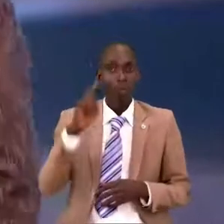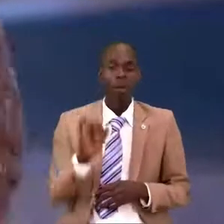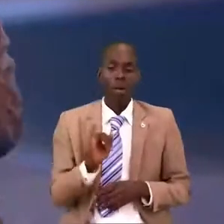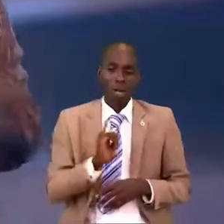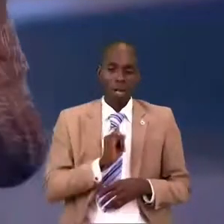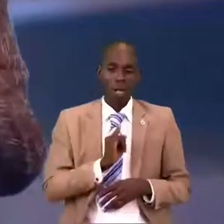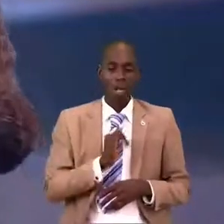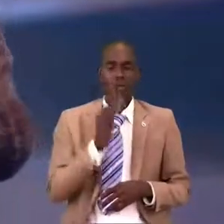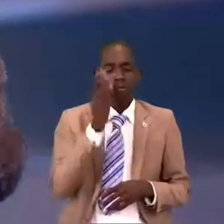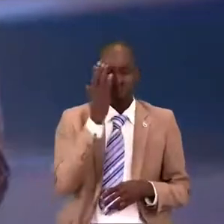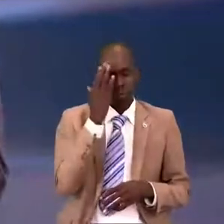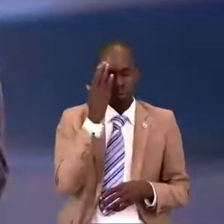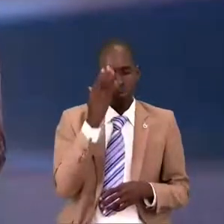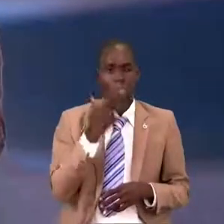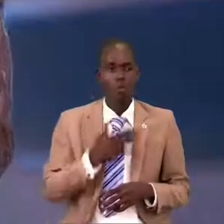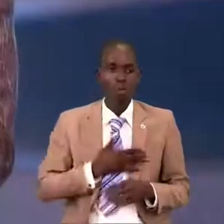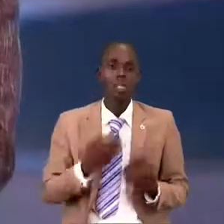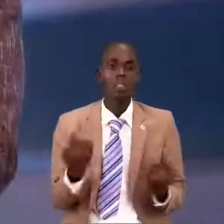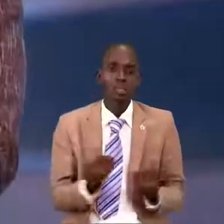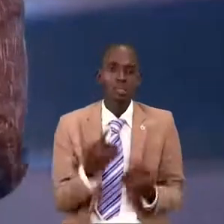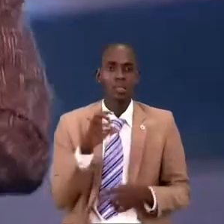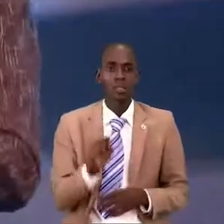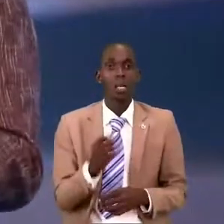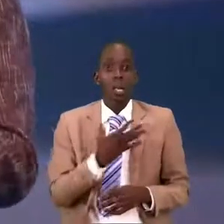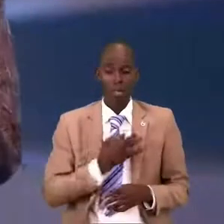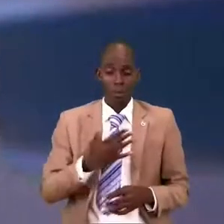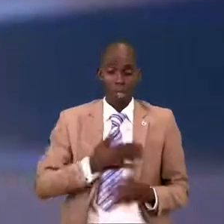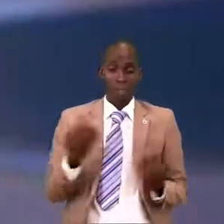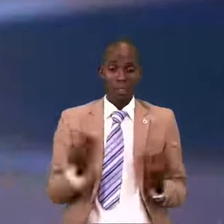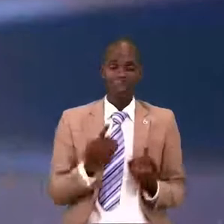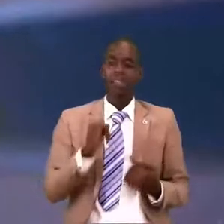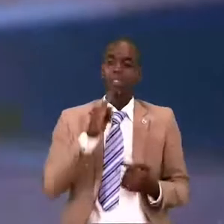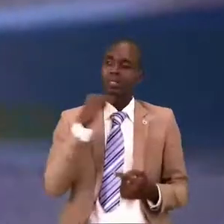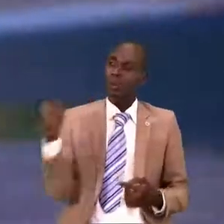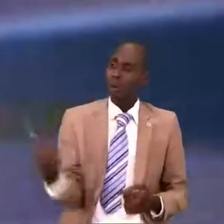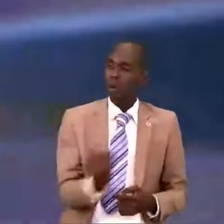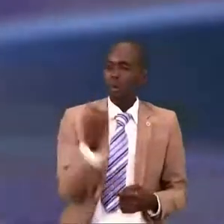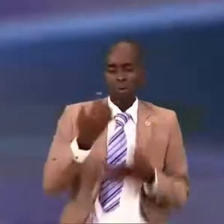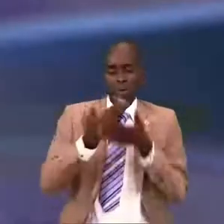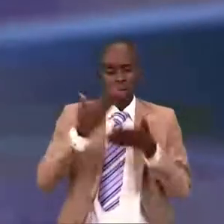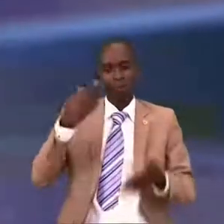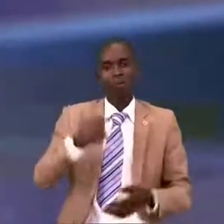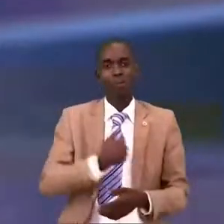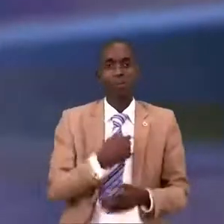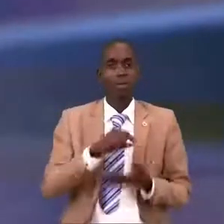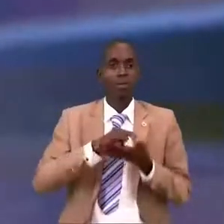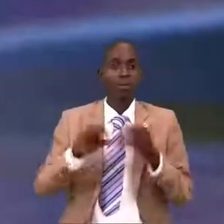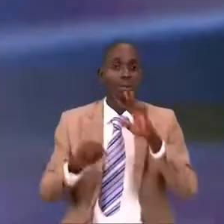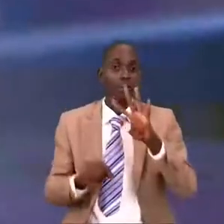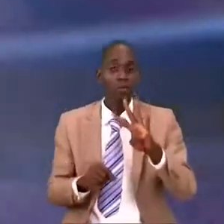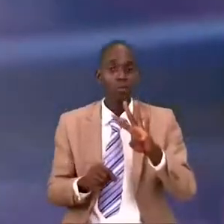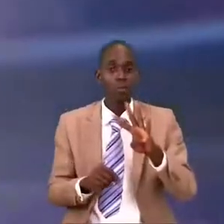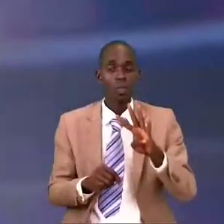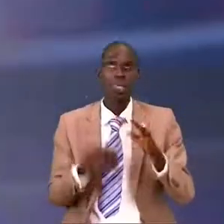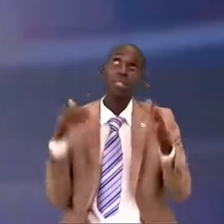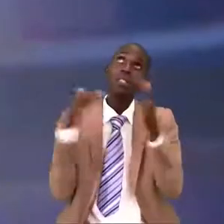constamment devant moi. Verset 6, j'ai péché contre toi seul et j'ai fait ce qui est mal à